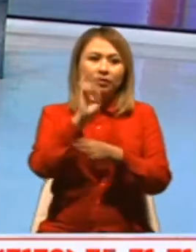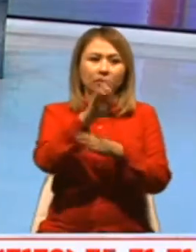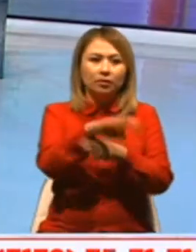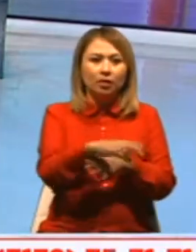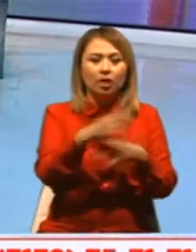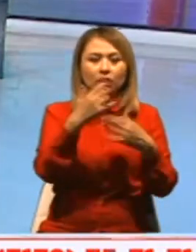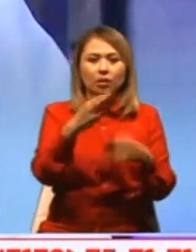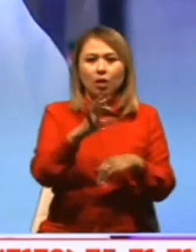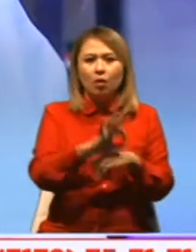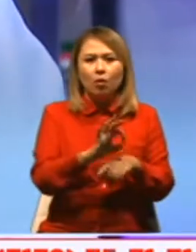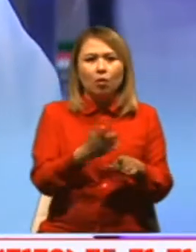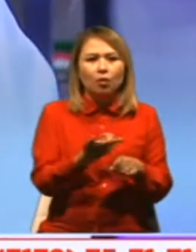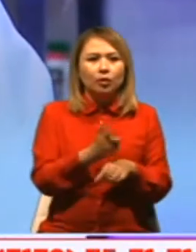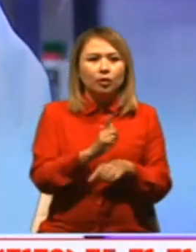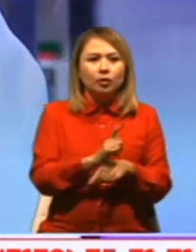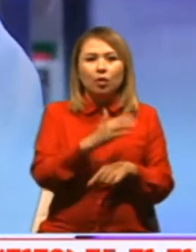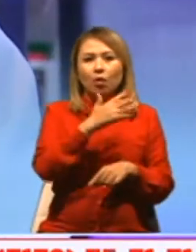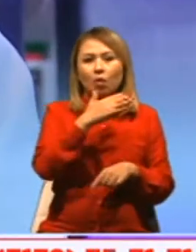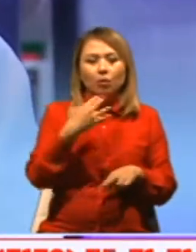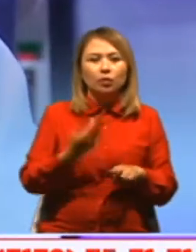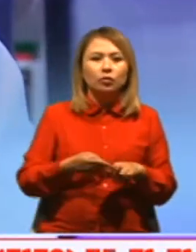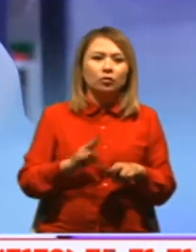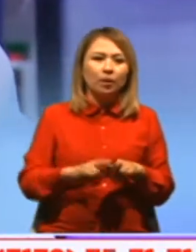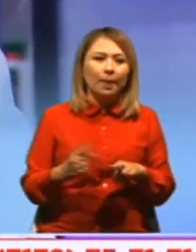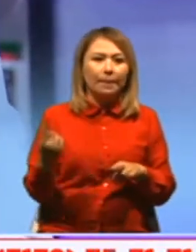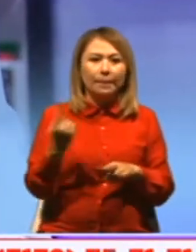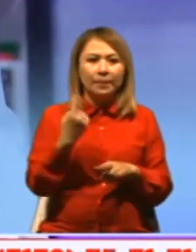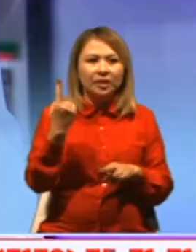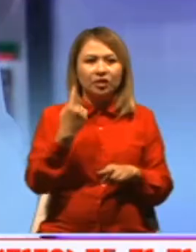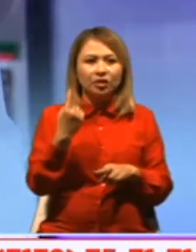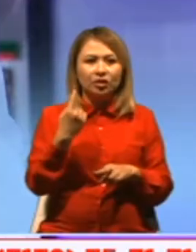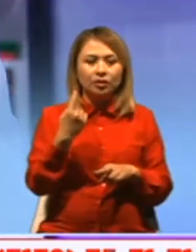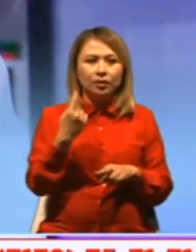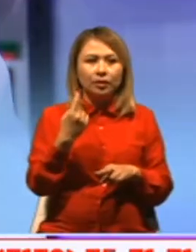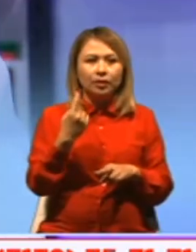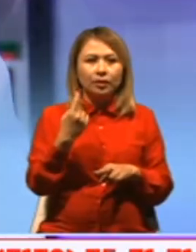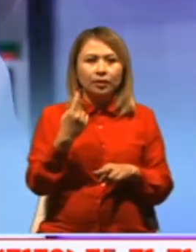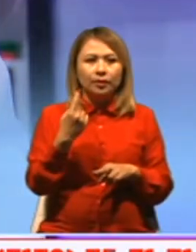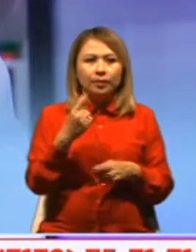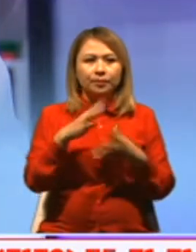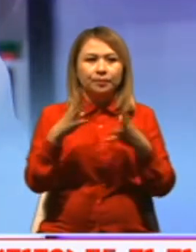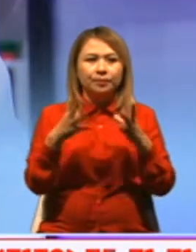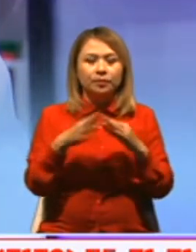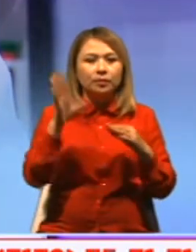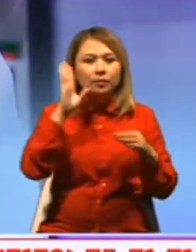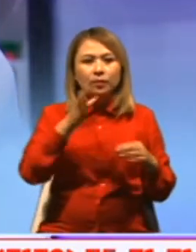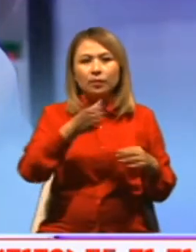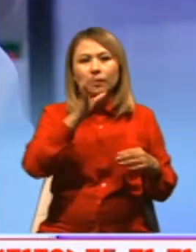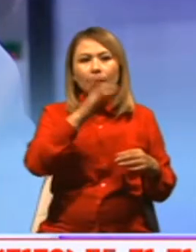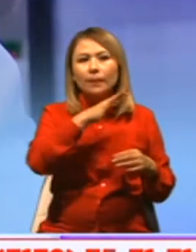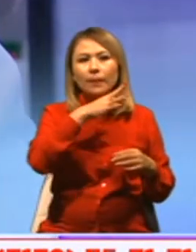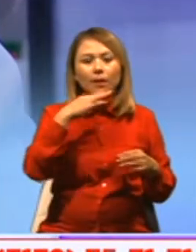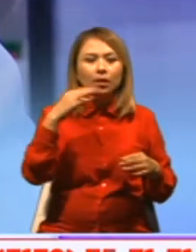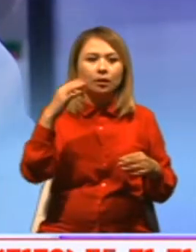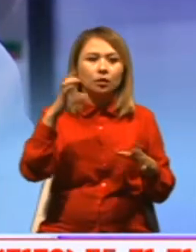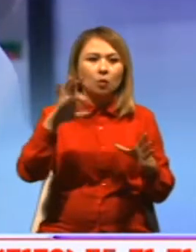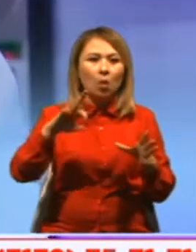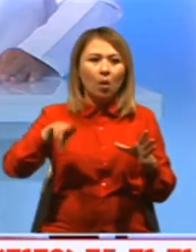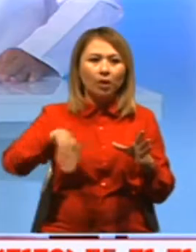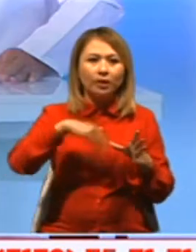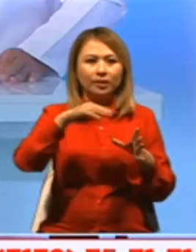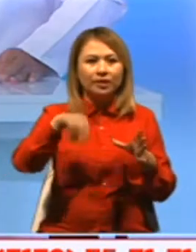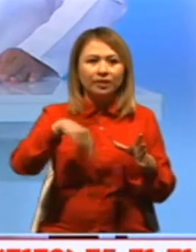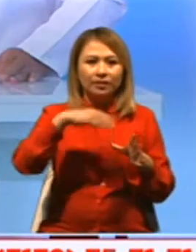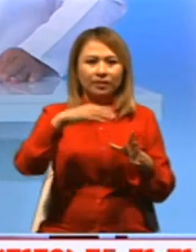осындай аурулар өте көп. Сол үшін ол кісі біріншіден, тағы да екіншіден деген суды көп ішуінің себебі тұзды қосылыстарды, яғни